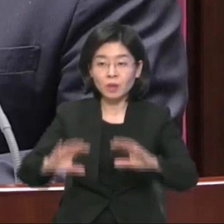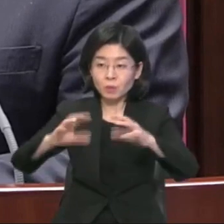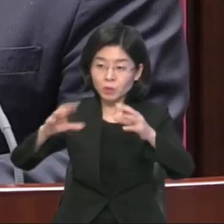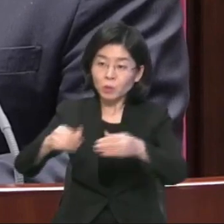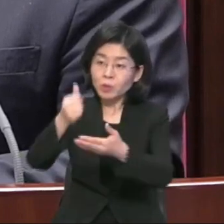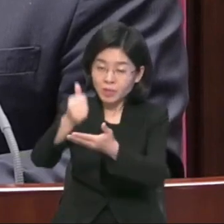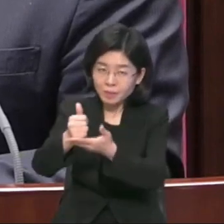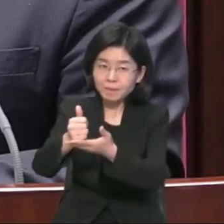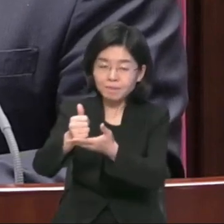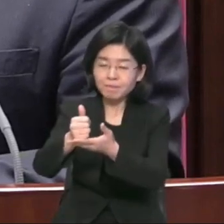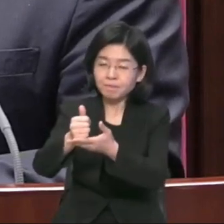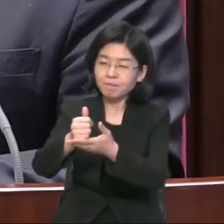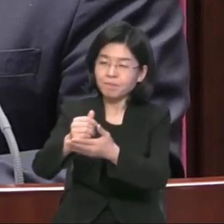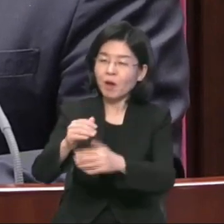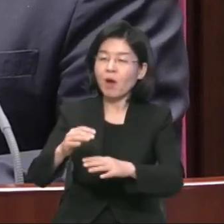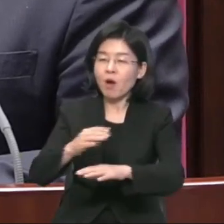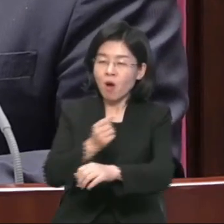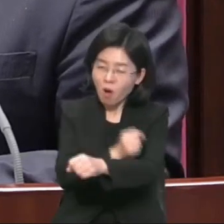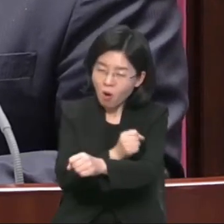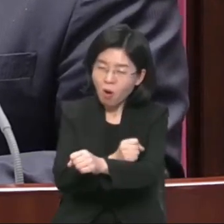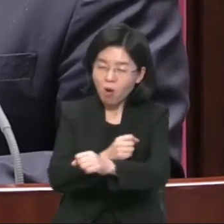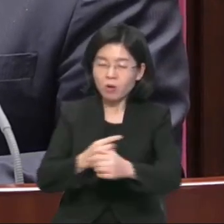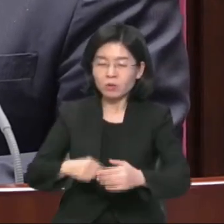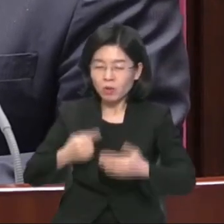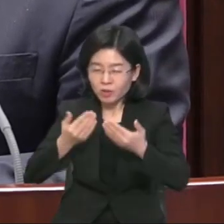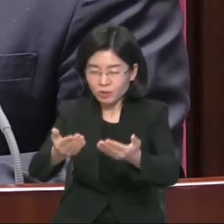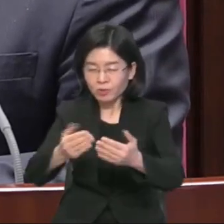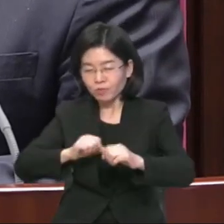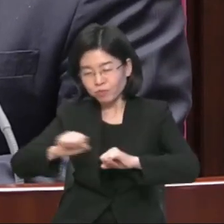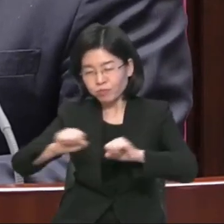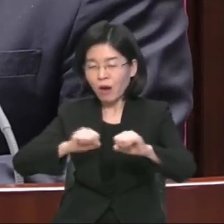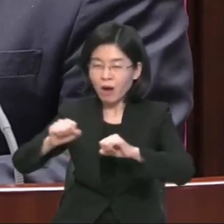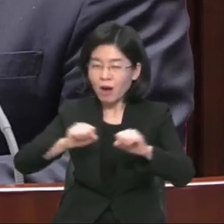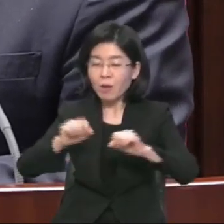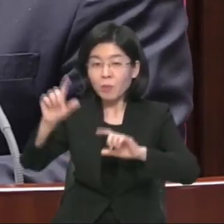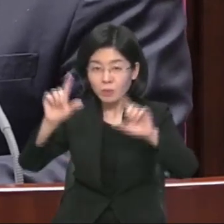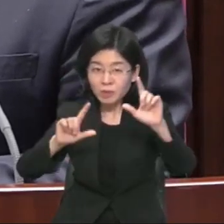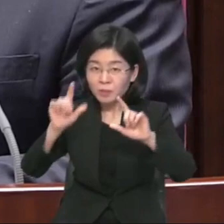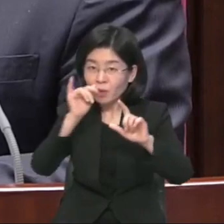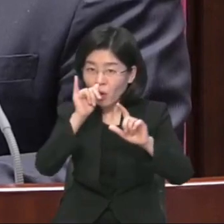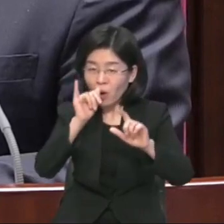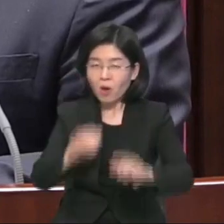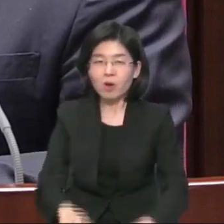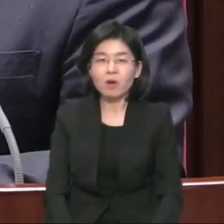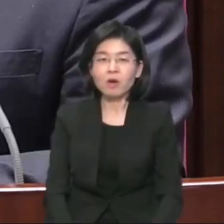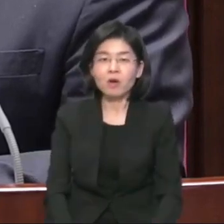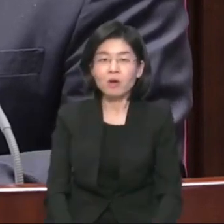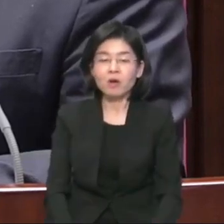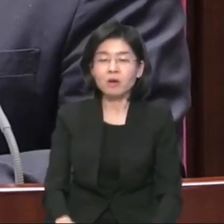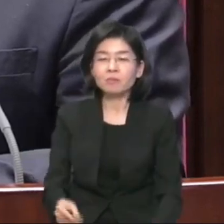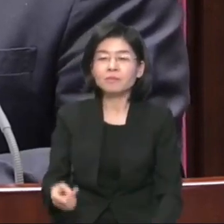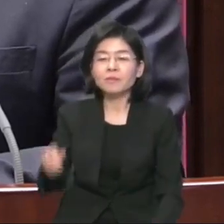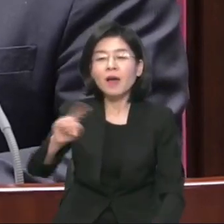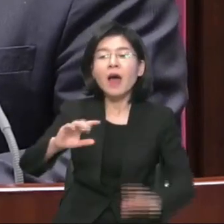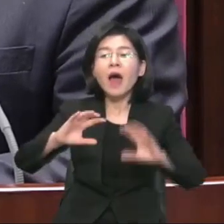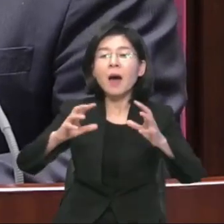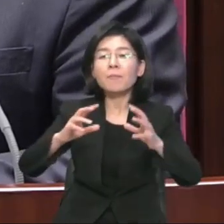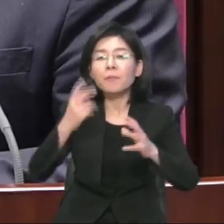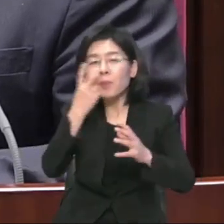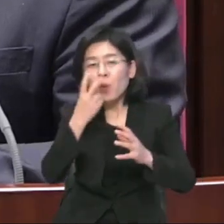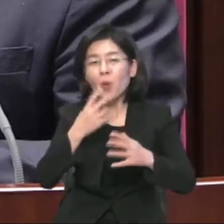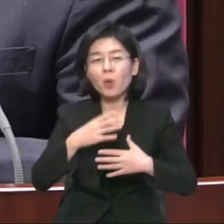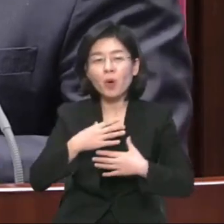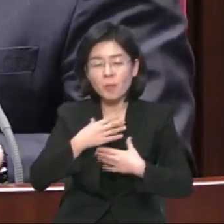보면서 헌신적인 자세로 지금 코로나 극복을 하고 계시는데 어떤 안보적인 측면에서 느낀 바가